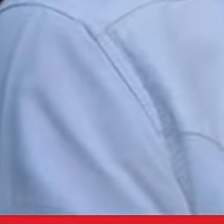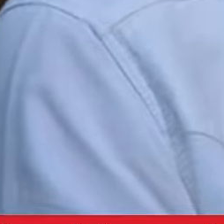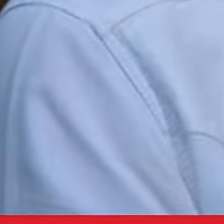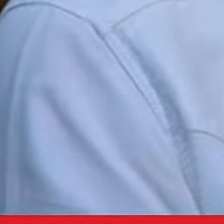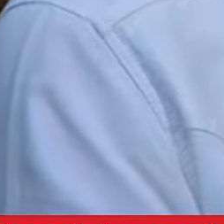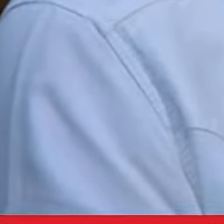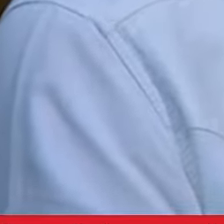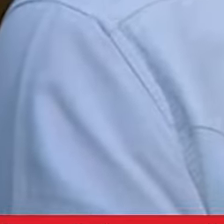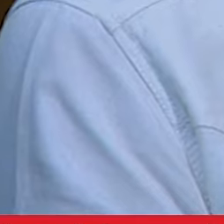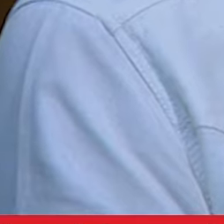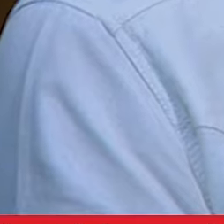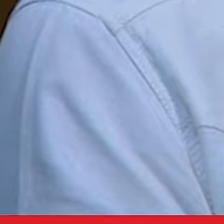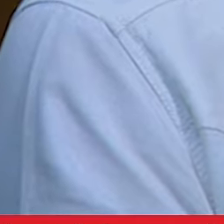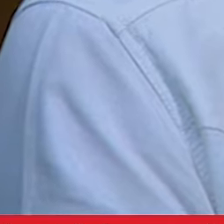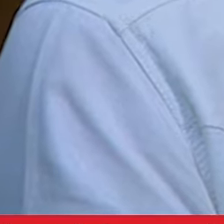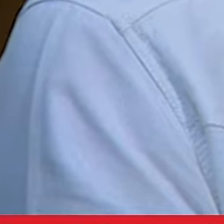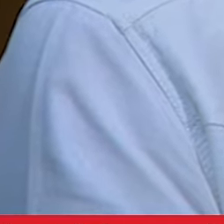تخفوه